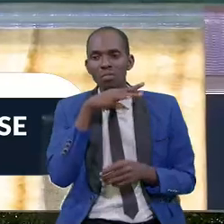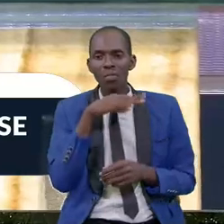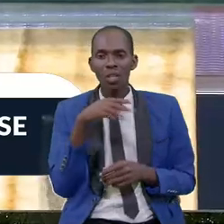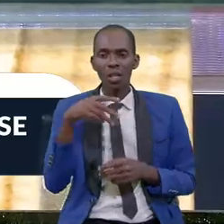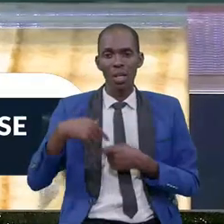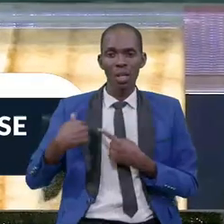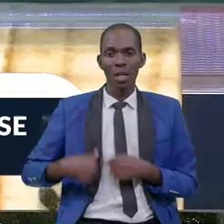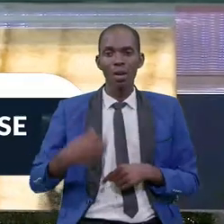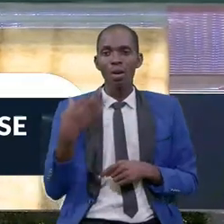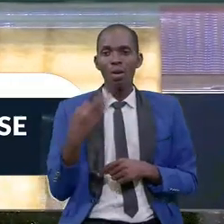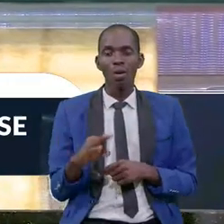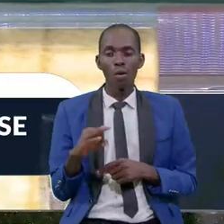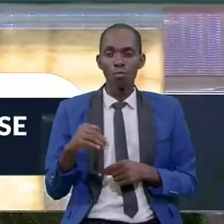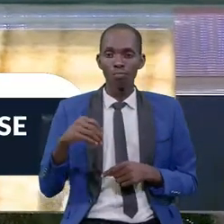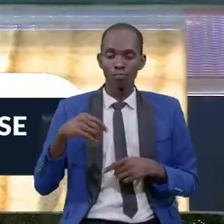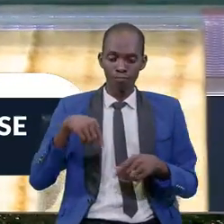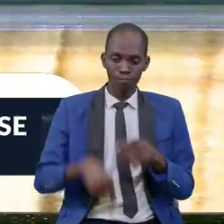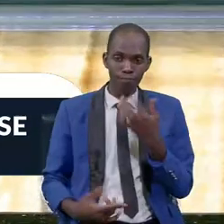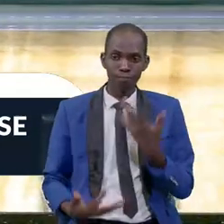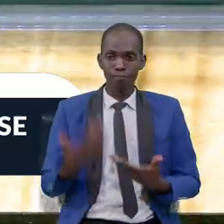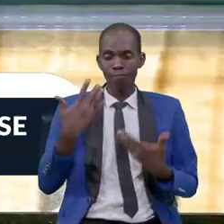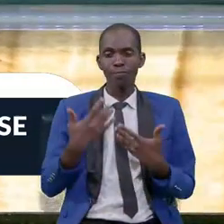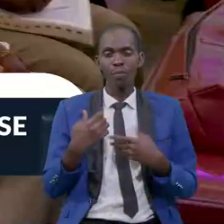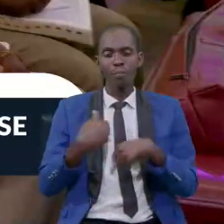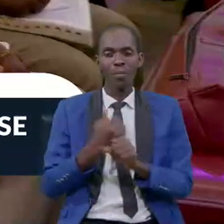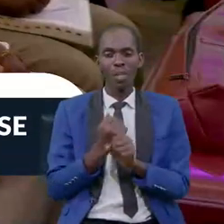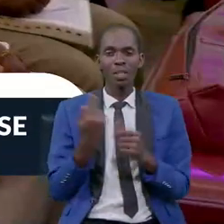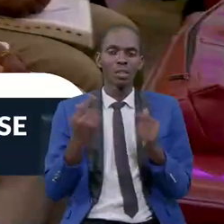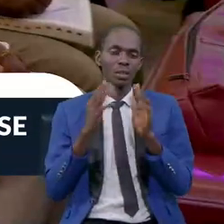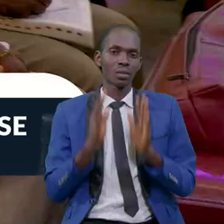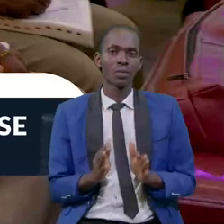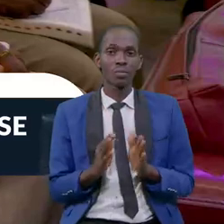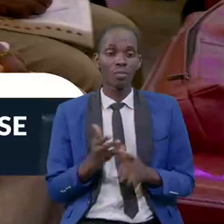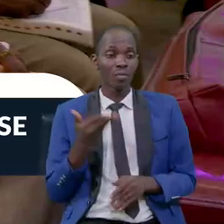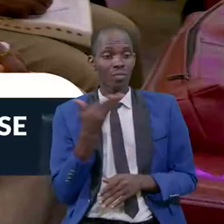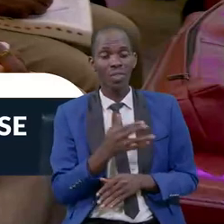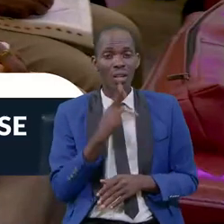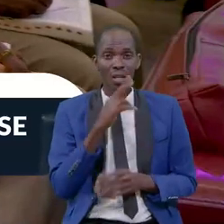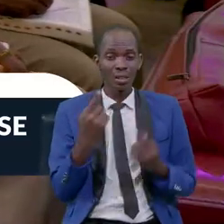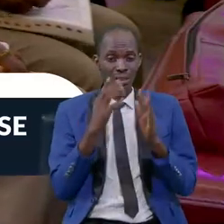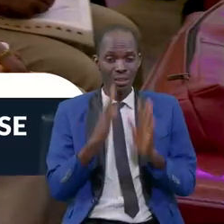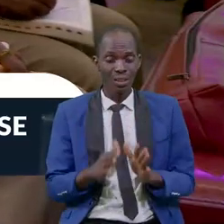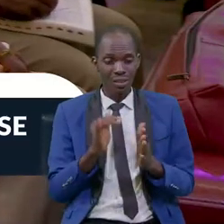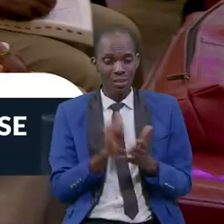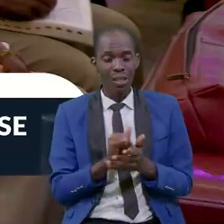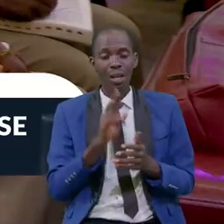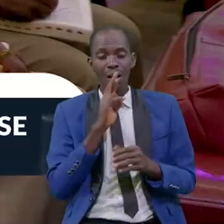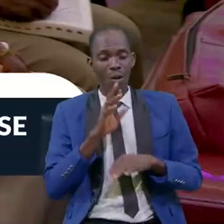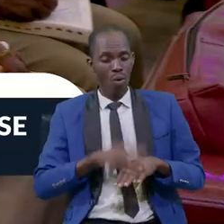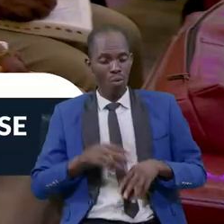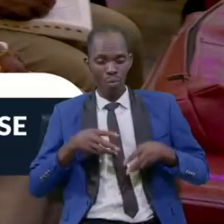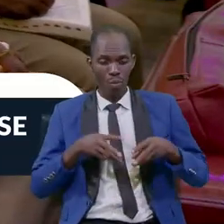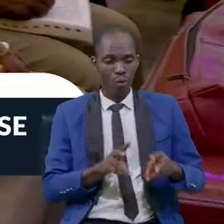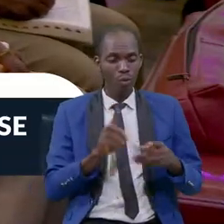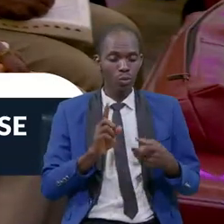pervers des pécheurs résolus pour l'enfer. Il y a des pécheurs qui sont en route pour l'enfer et ils